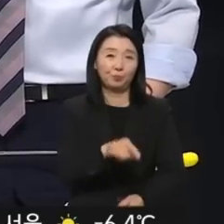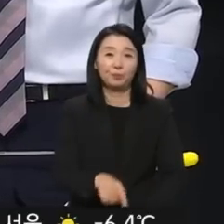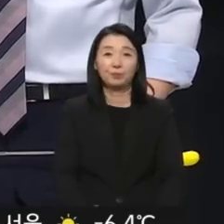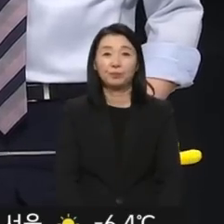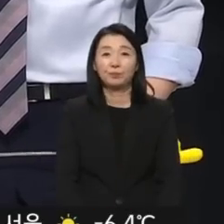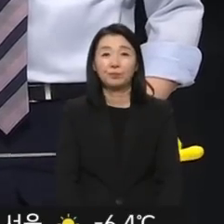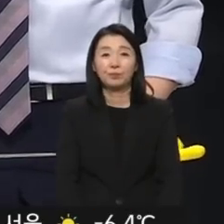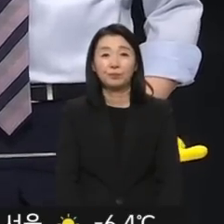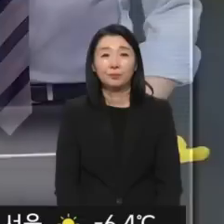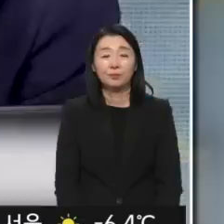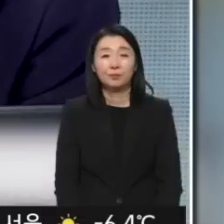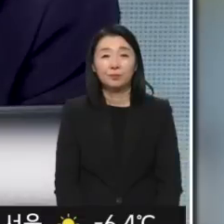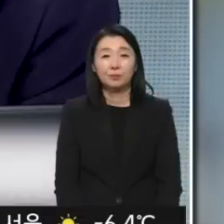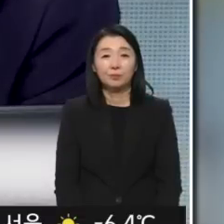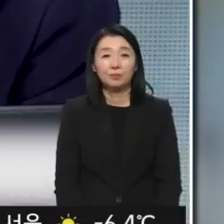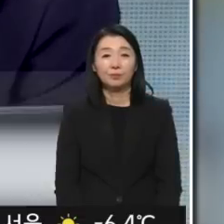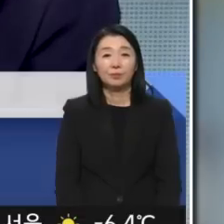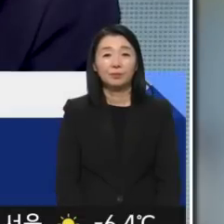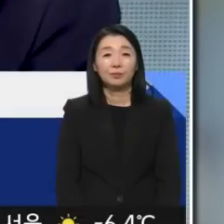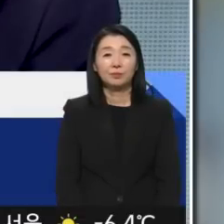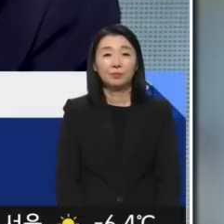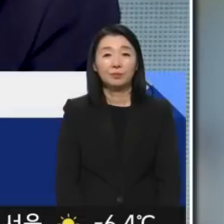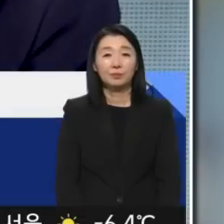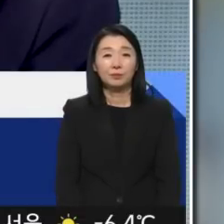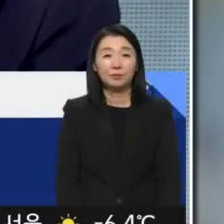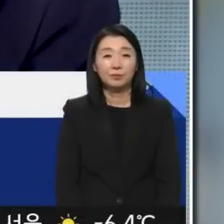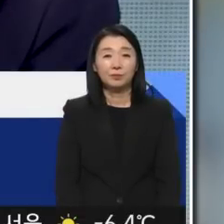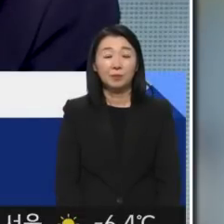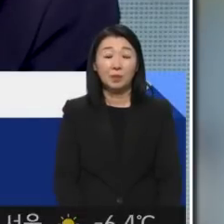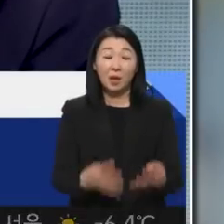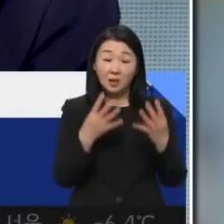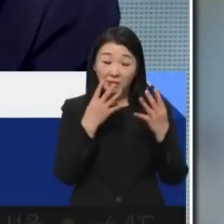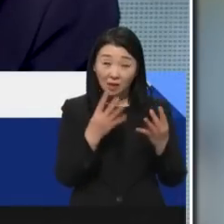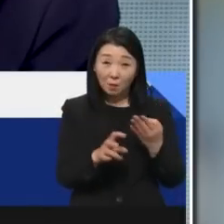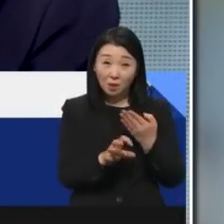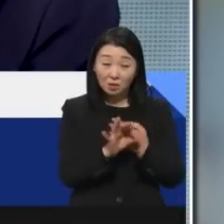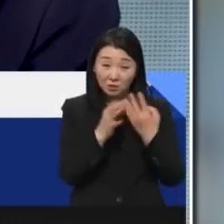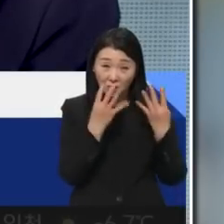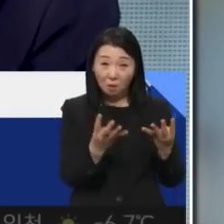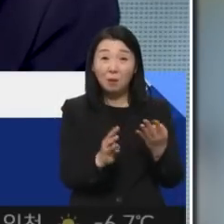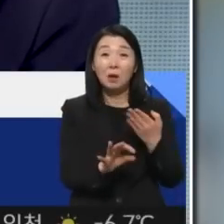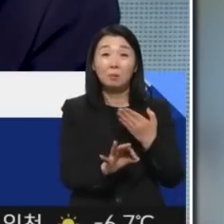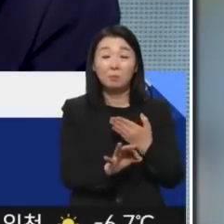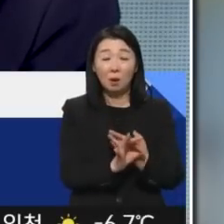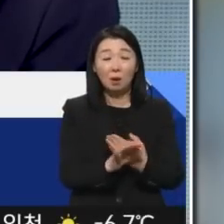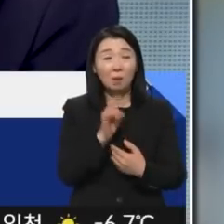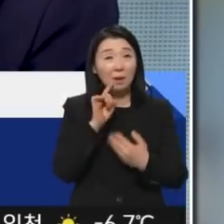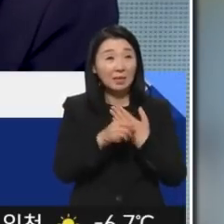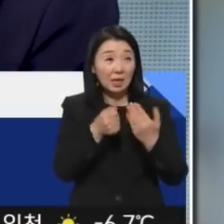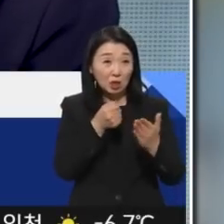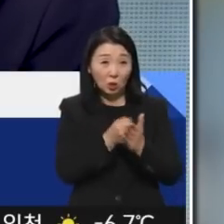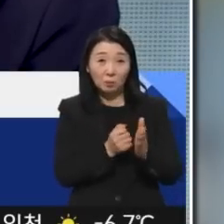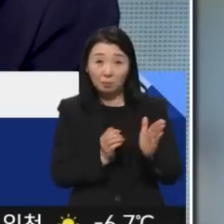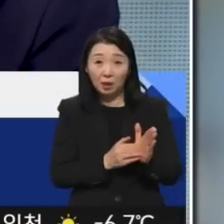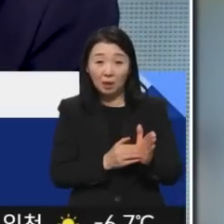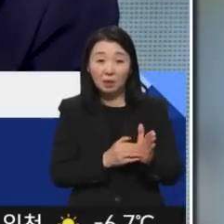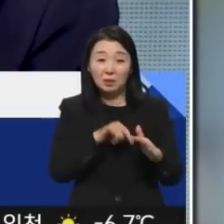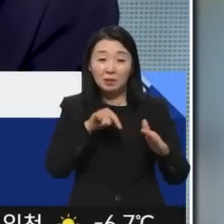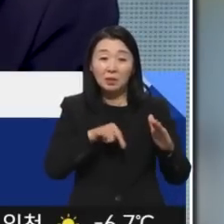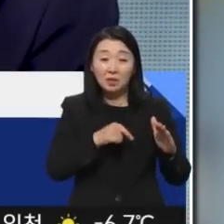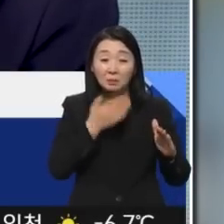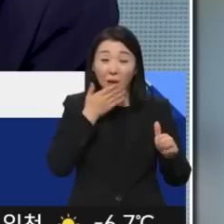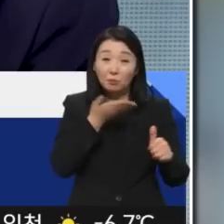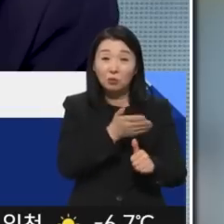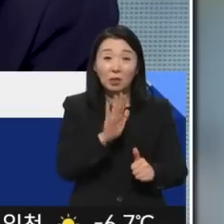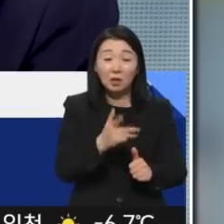지적입니다. 그래도 사면이나 가석방이 되어서 만약에 결정이 되면 그 안에서 밥을 안